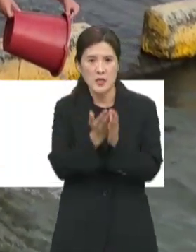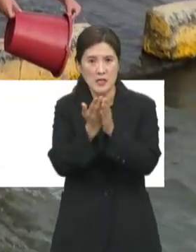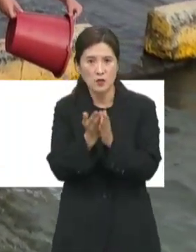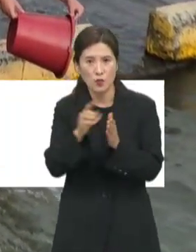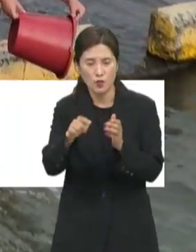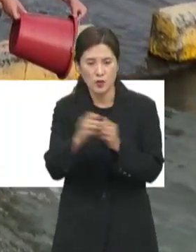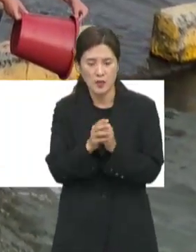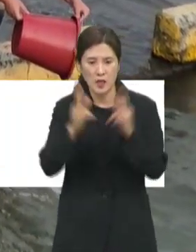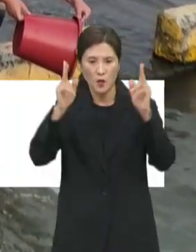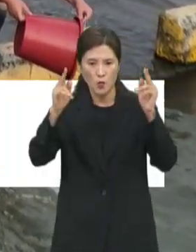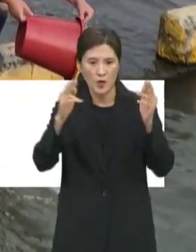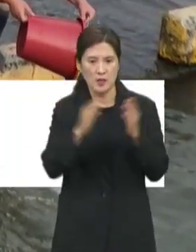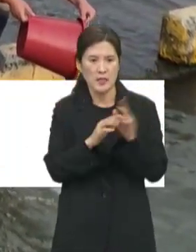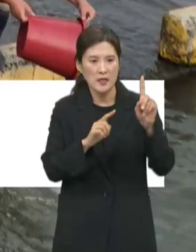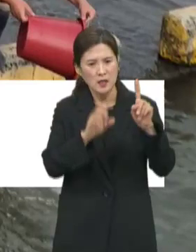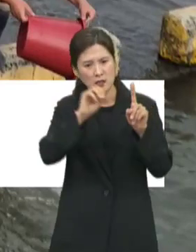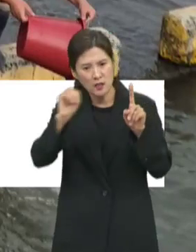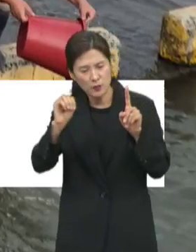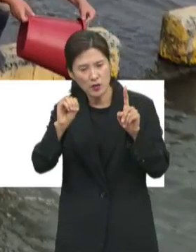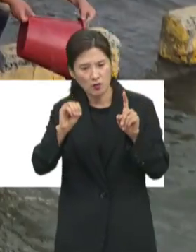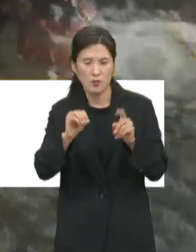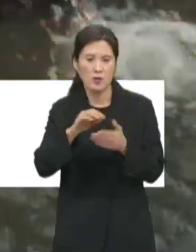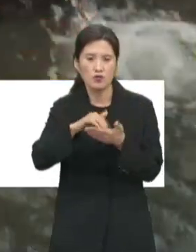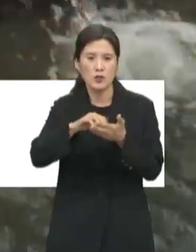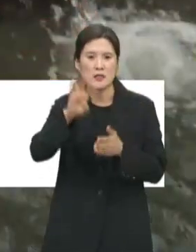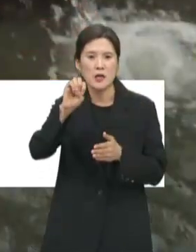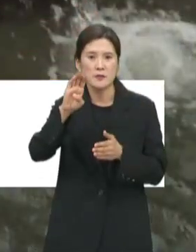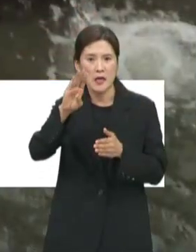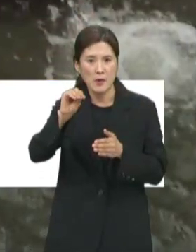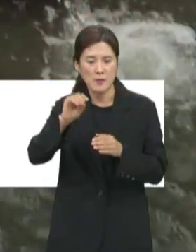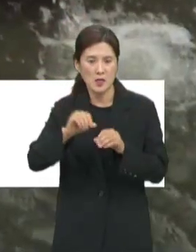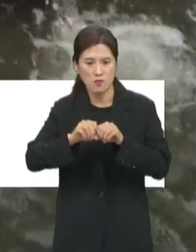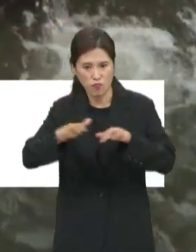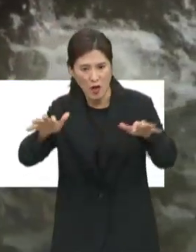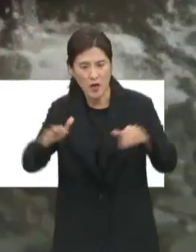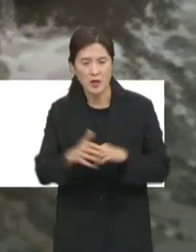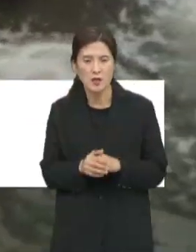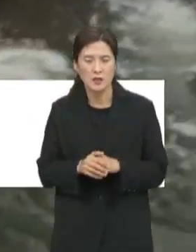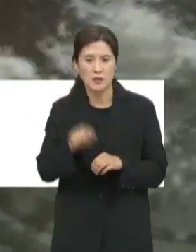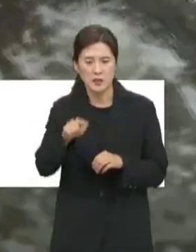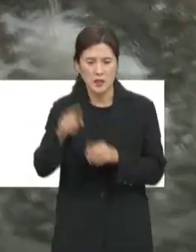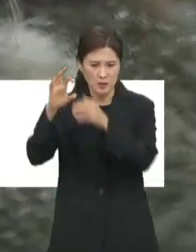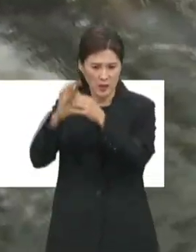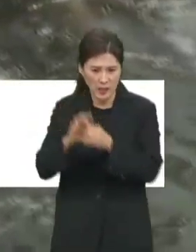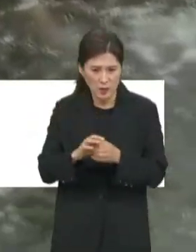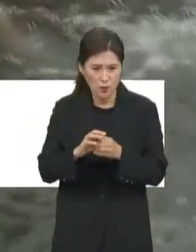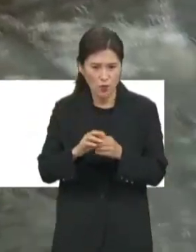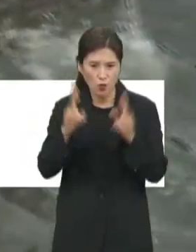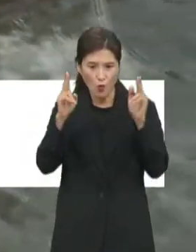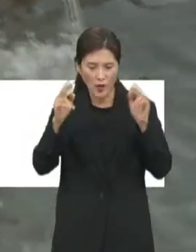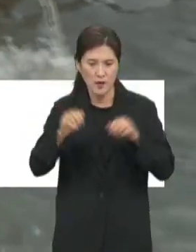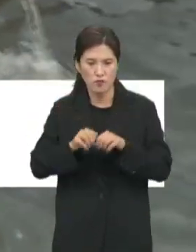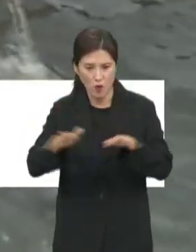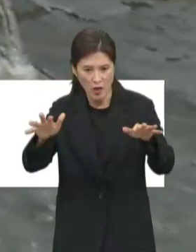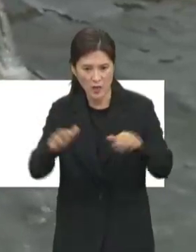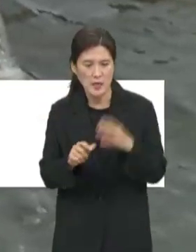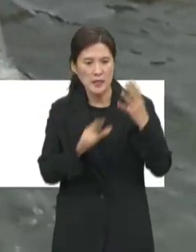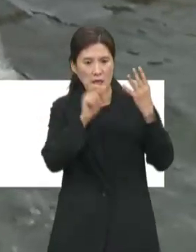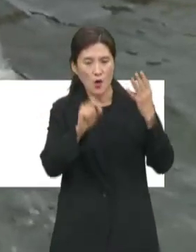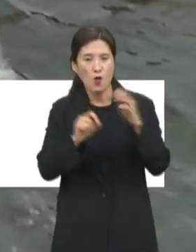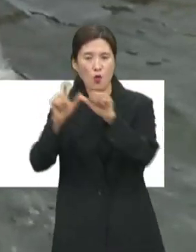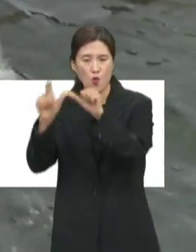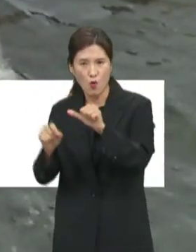가량인 꽃게 종자 44만 마리를 방류했습니다 서천군은 꾸준한 종자 방류 효과로 지난 4월에서